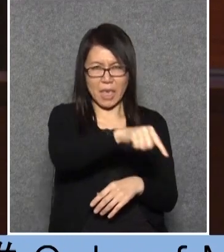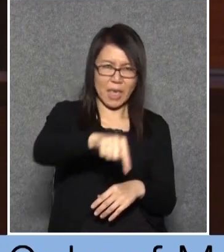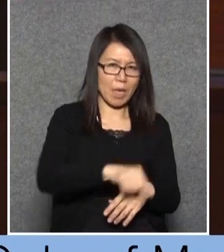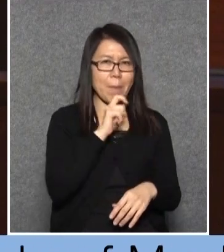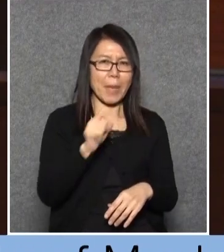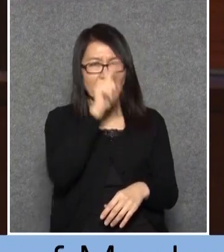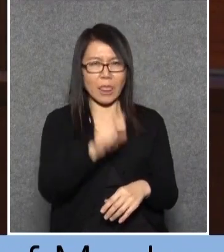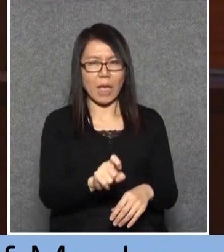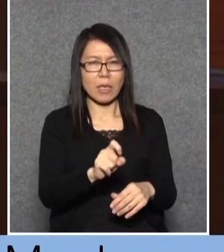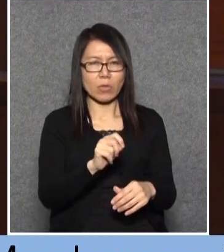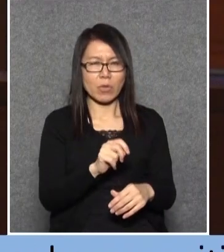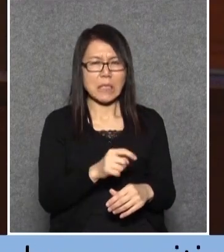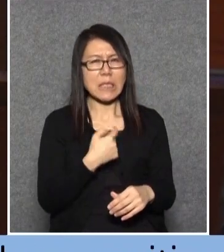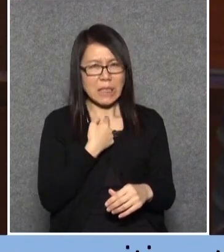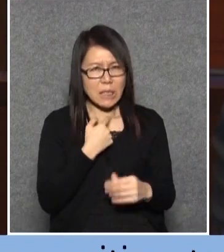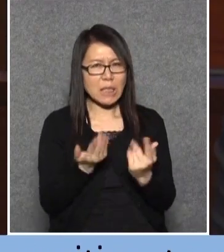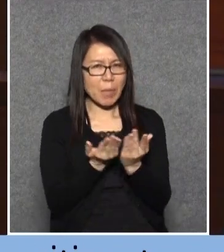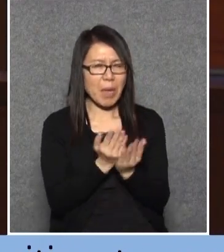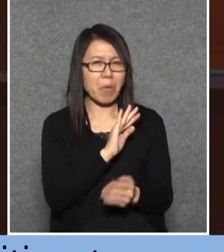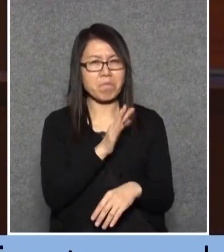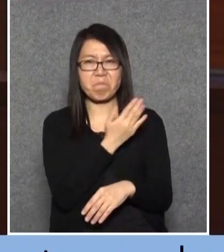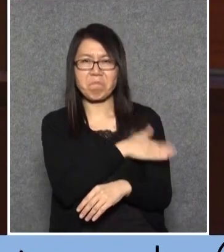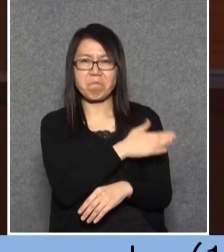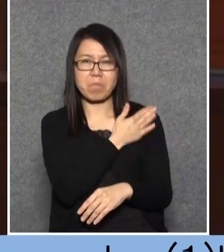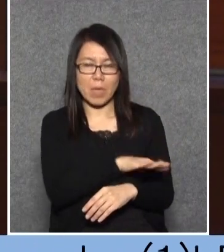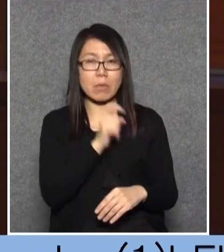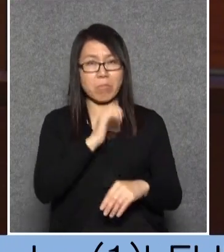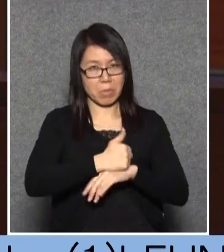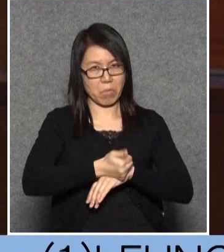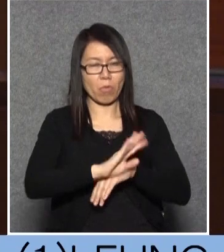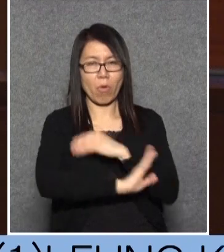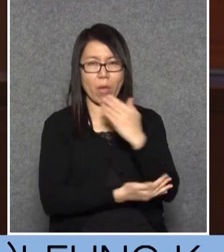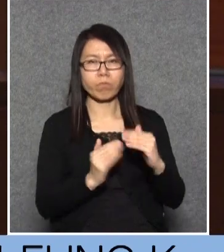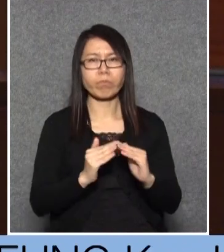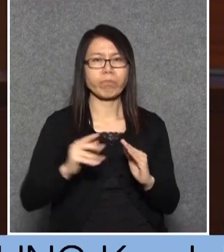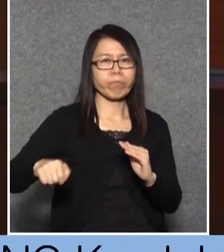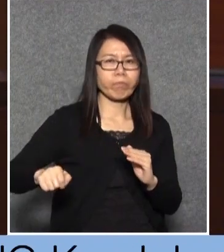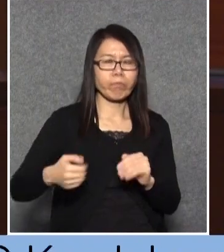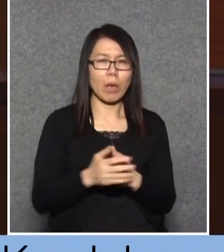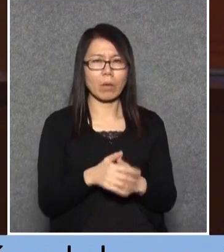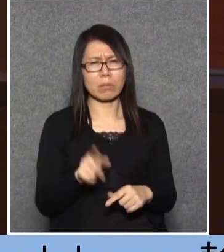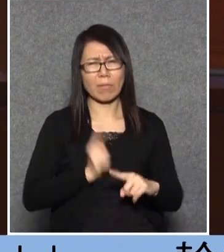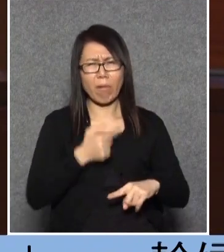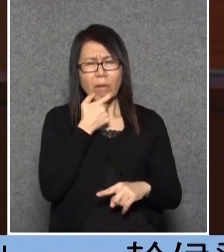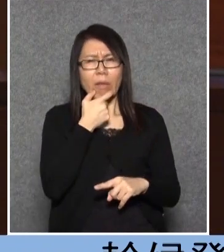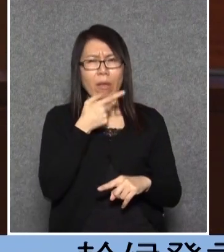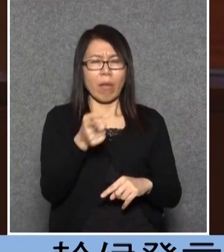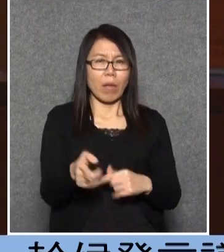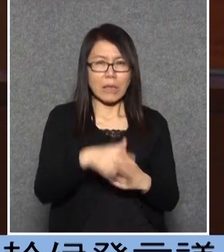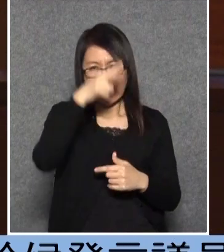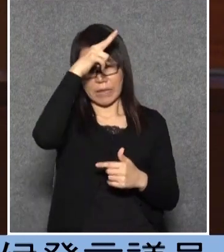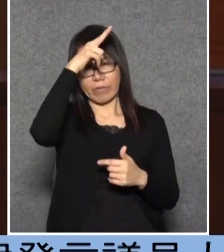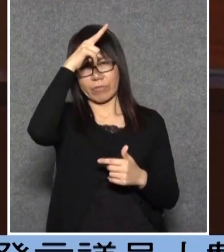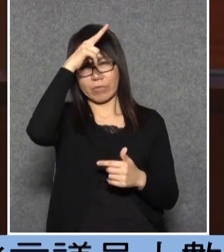就唔会承担责任，并且不排除会打官司。哇，真系好好笑！喂，嗰个系政府拥